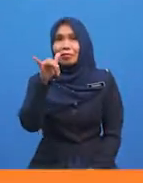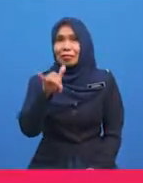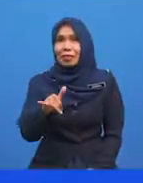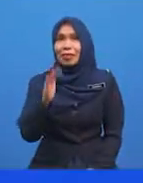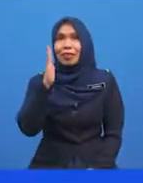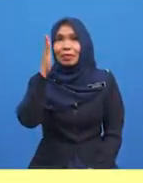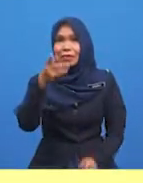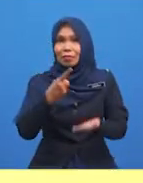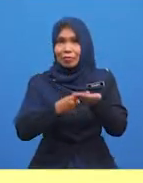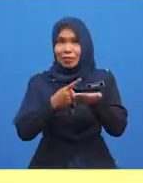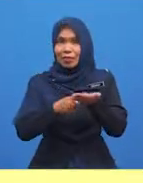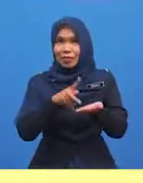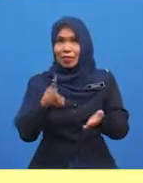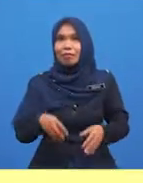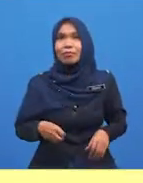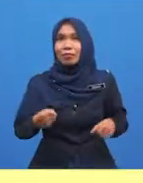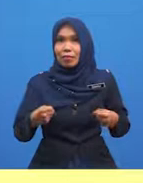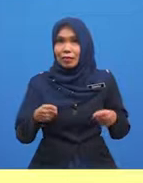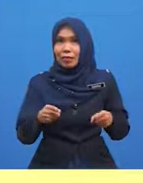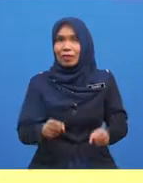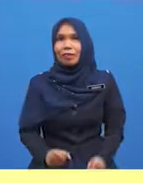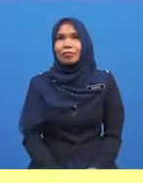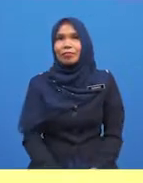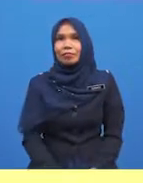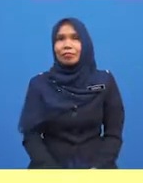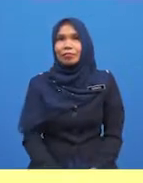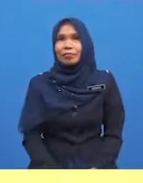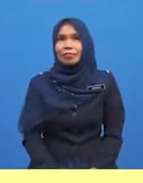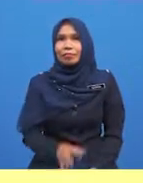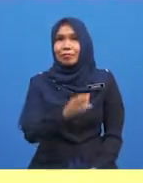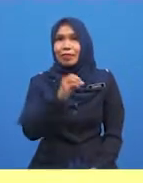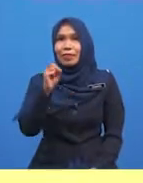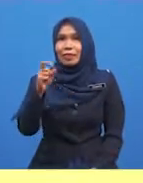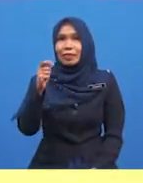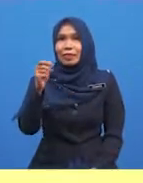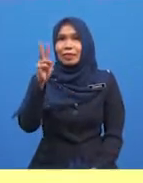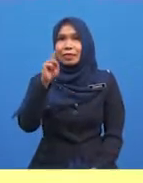ialah Sistem dan Struktur Pemerintahan Malaysia.